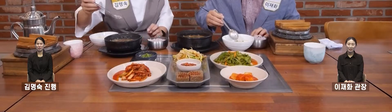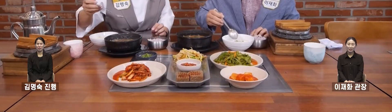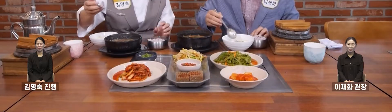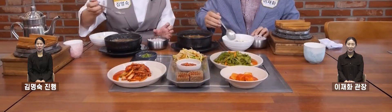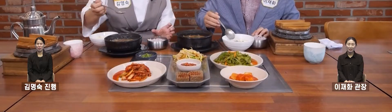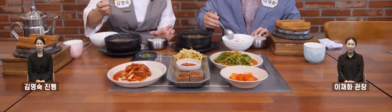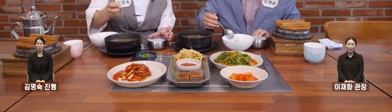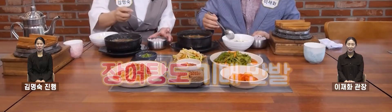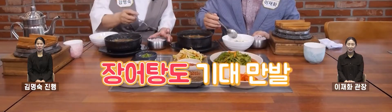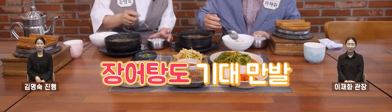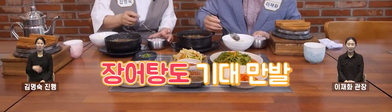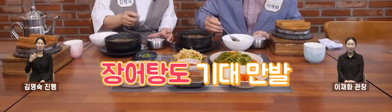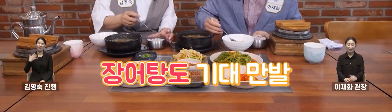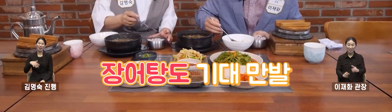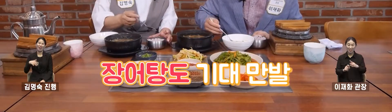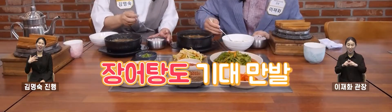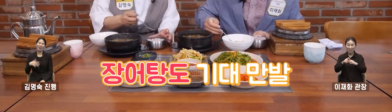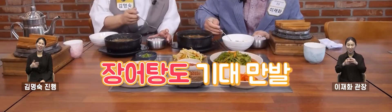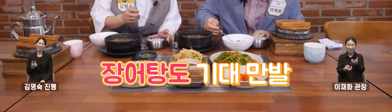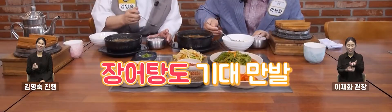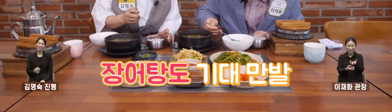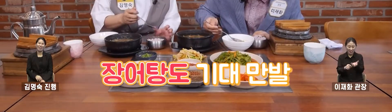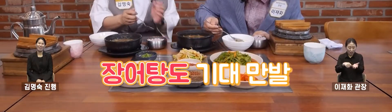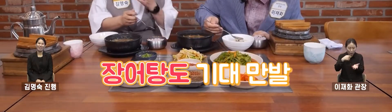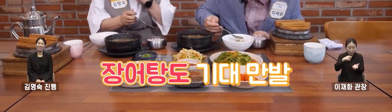추어탕도 맛있는데요. 네. 장어탕도 기대됩니다.